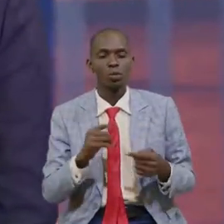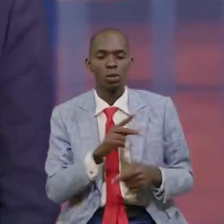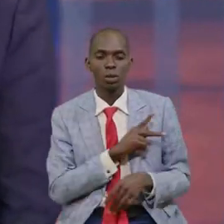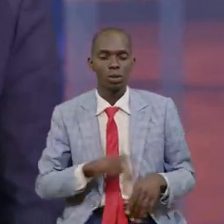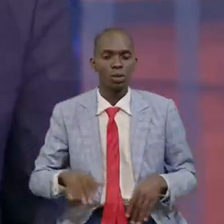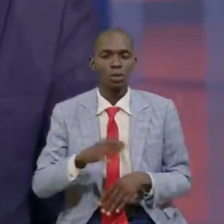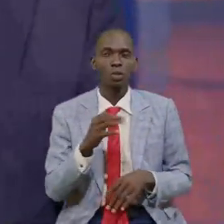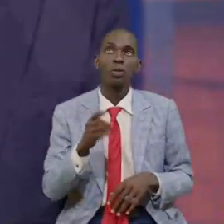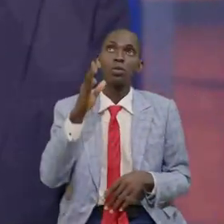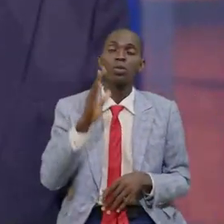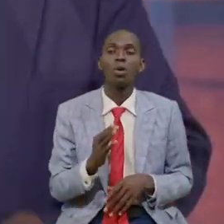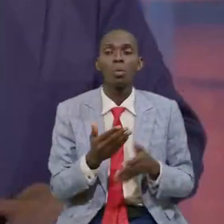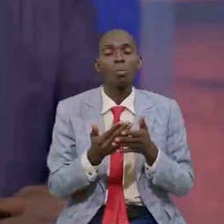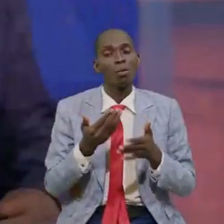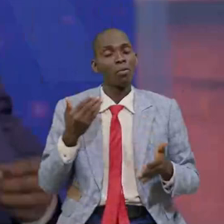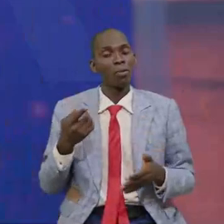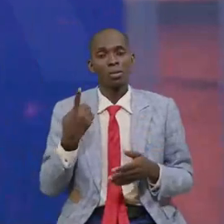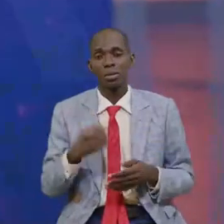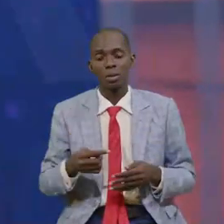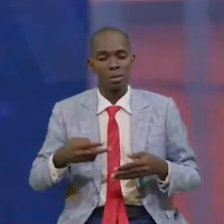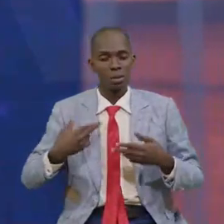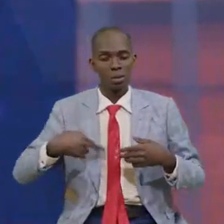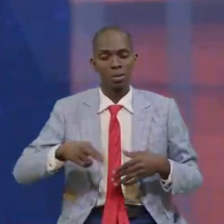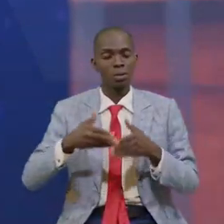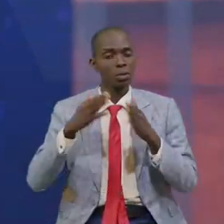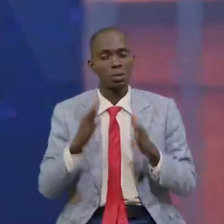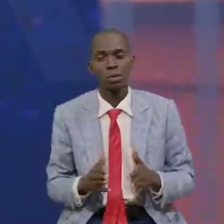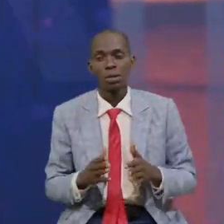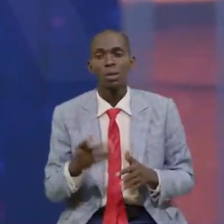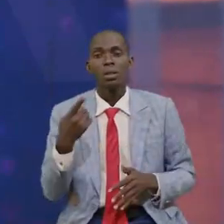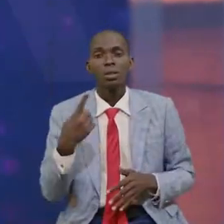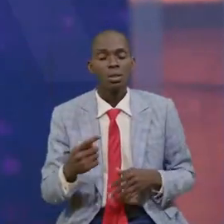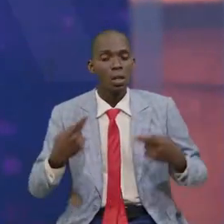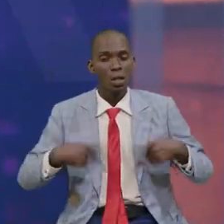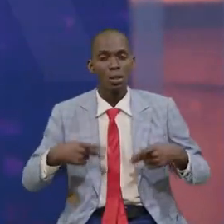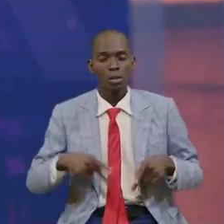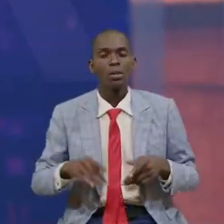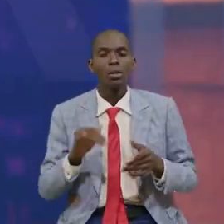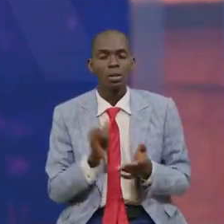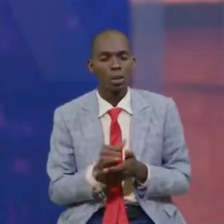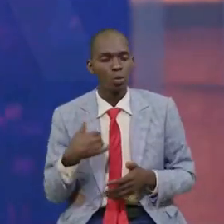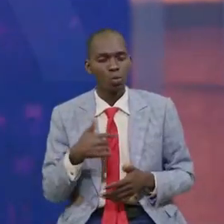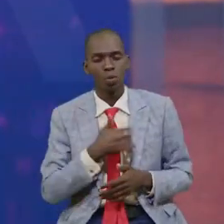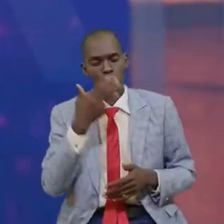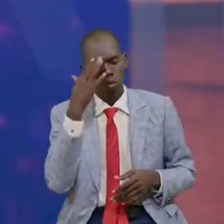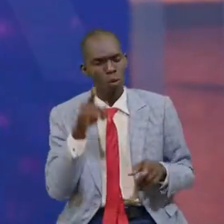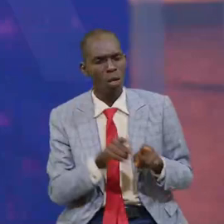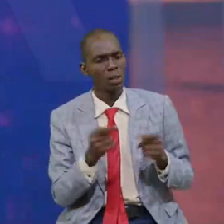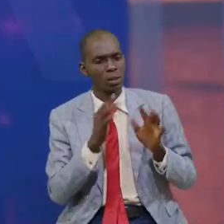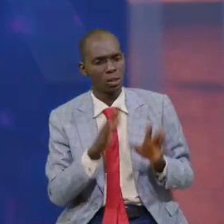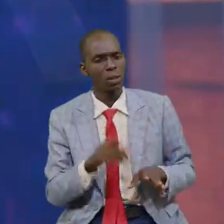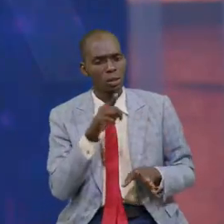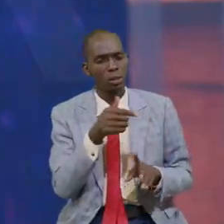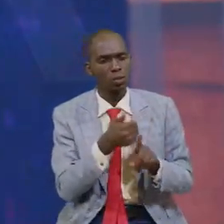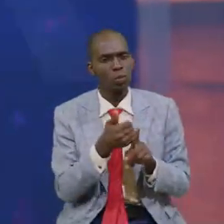Dieu avant les pharisiens. Les prostituées, c'était ceux qui savaient qu'elles étaient pécheresses. Elles confessaient,